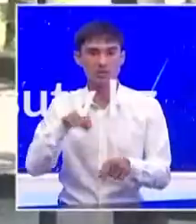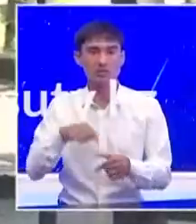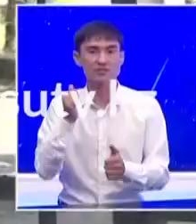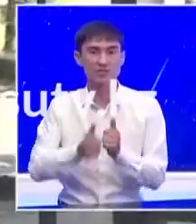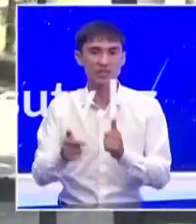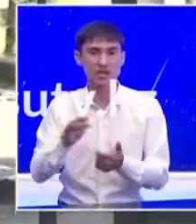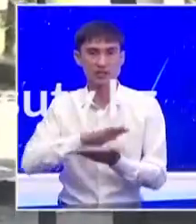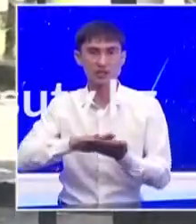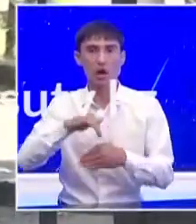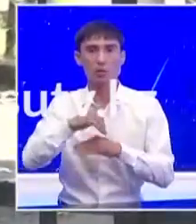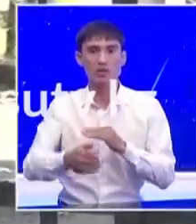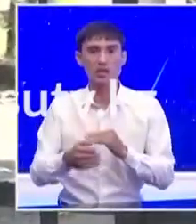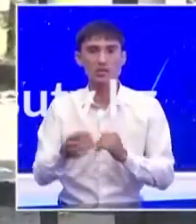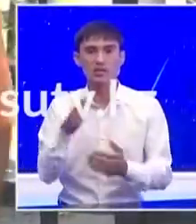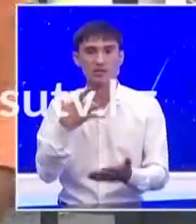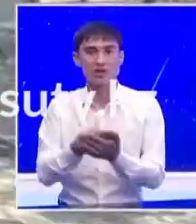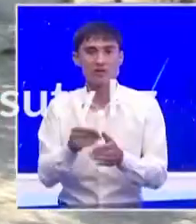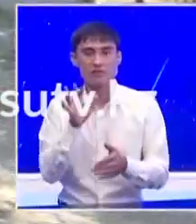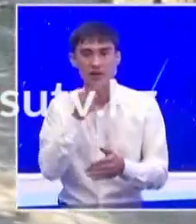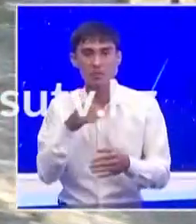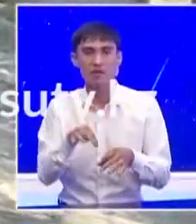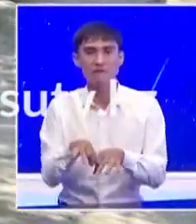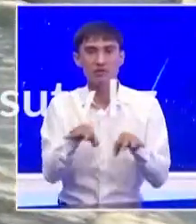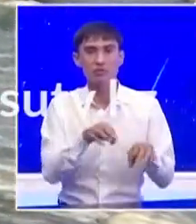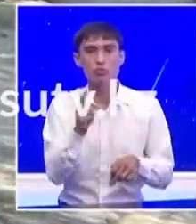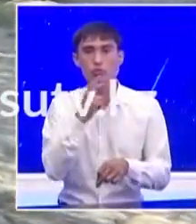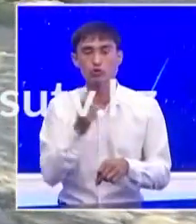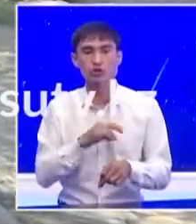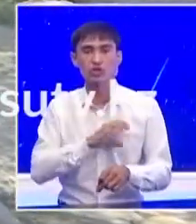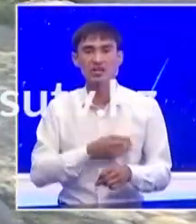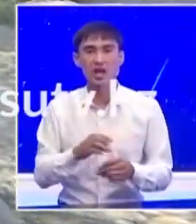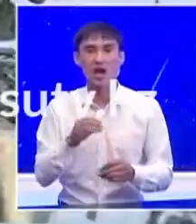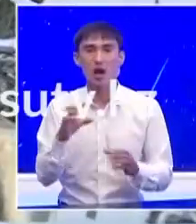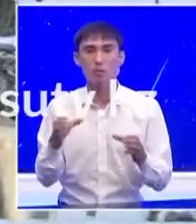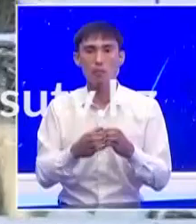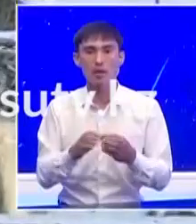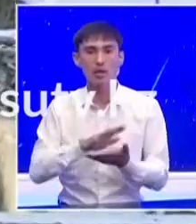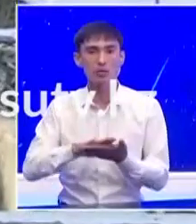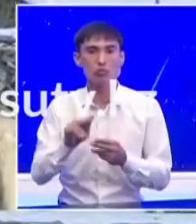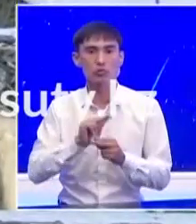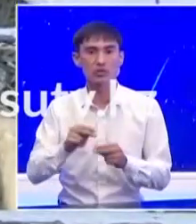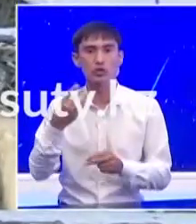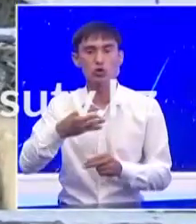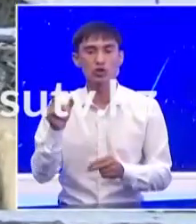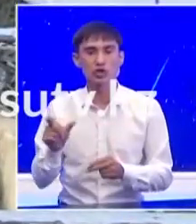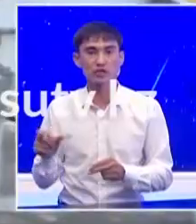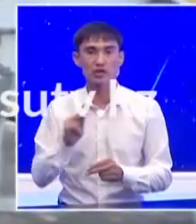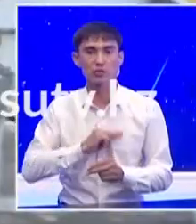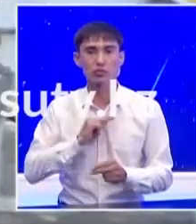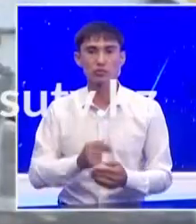всегда ведутся с опозданием. За своевременный вывоз мусора отвечает частная компания, а к работам по чистке привлечены порядка 40 человек.